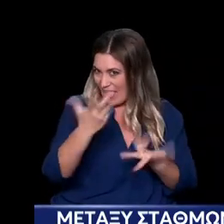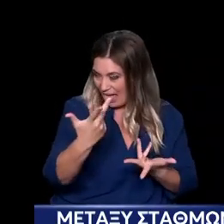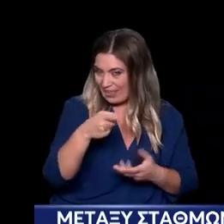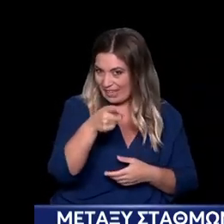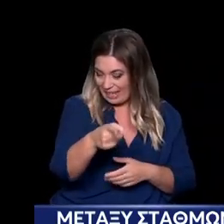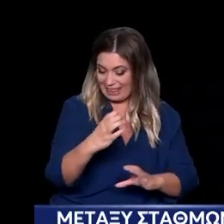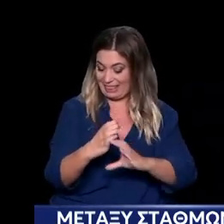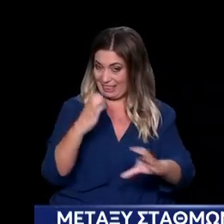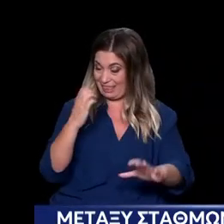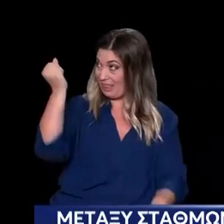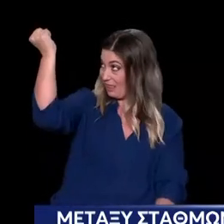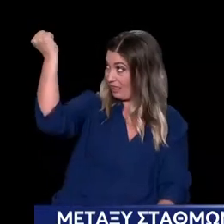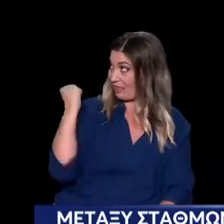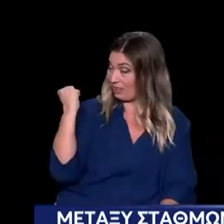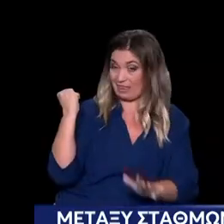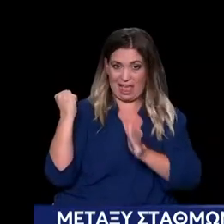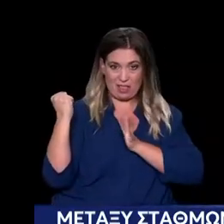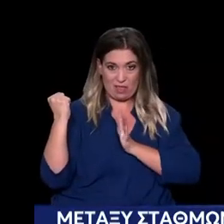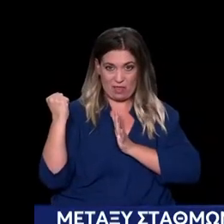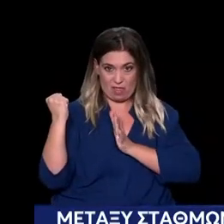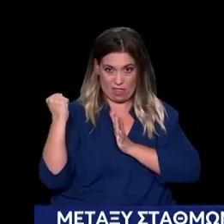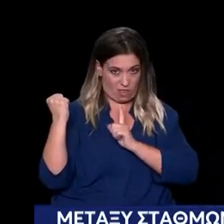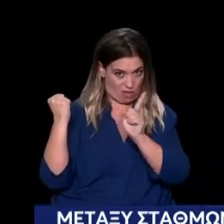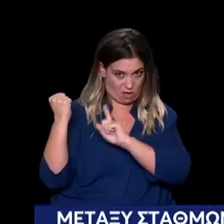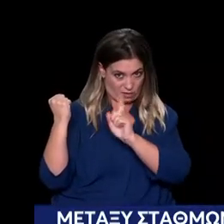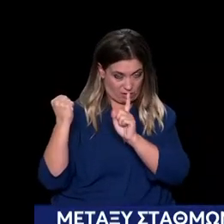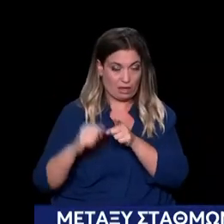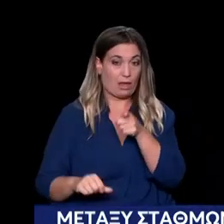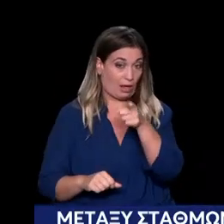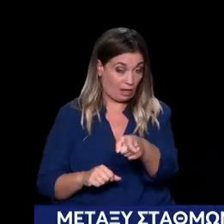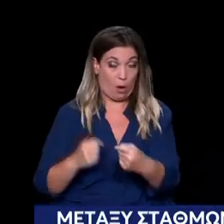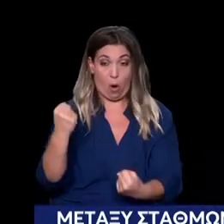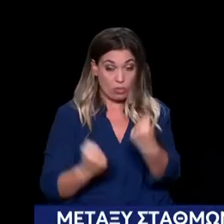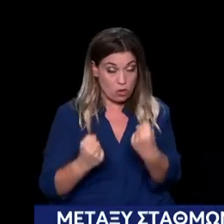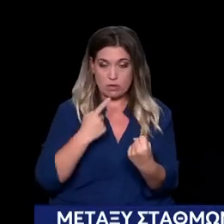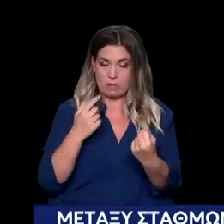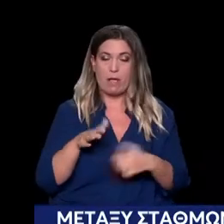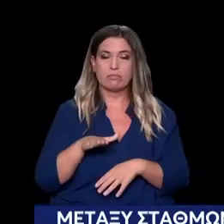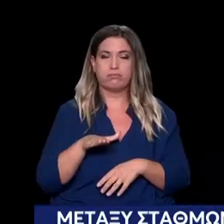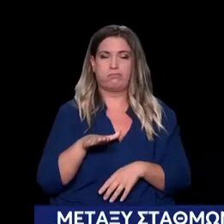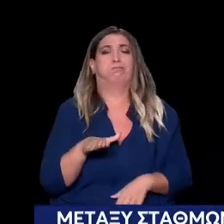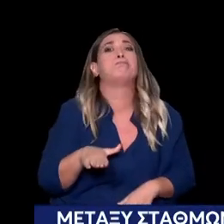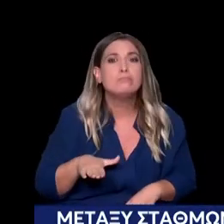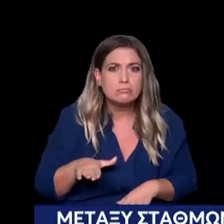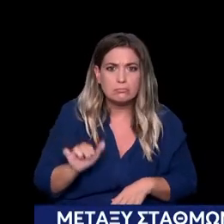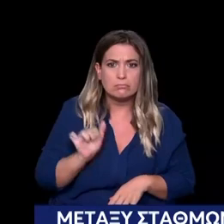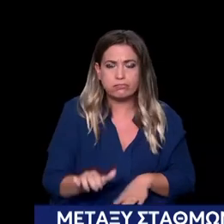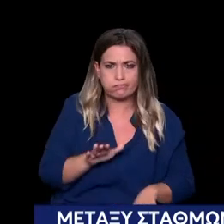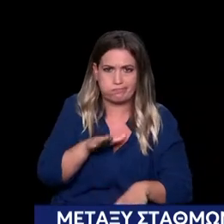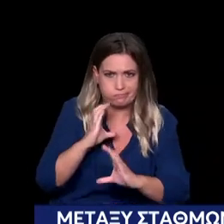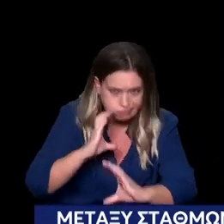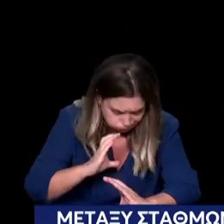επιβάτες. Το τρένο ακινητοποιήθηκε, οι επιβάτες παραξενεύτηκαν για ποιο λόγο έχει ακινητοποιηθεί στο συγκεκριμένο